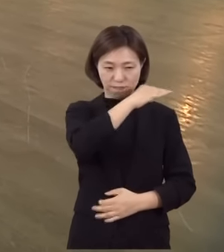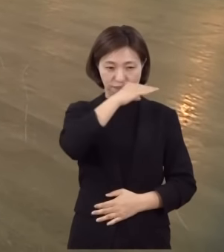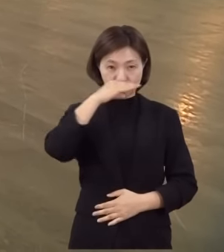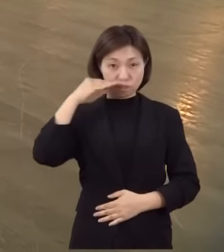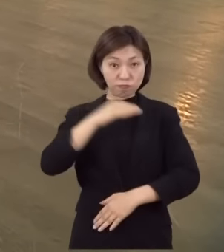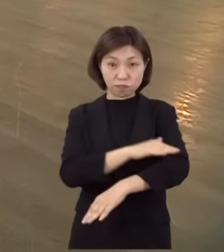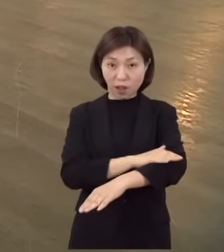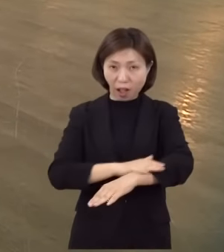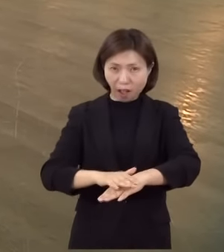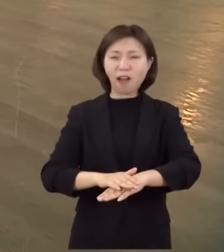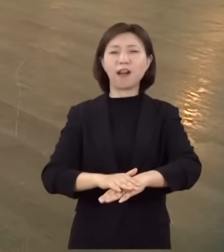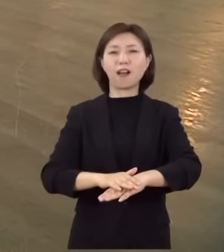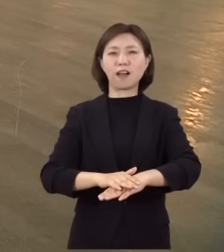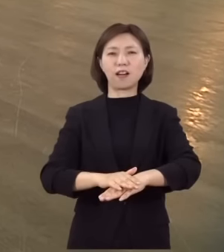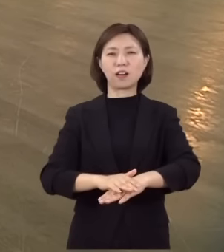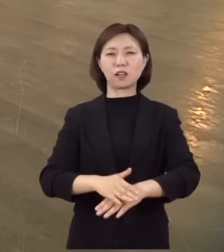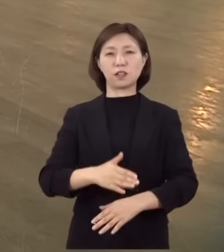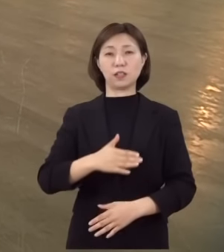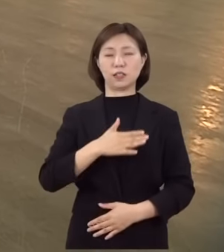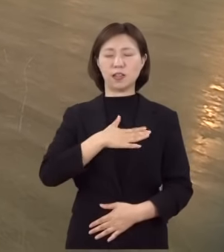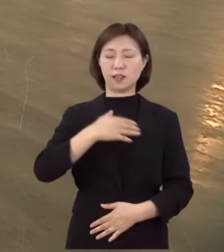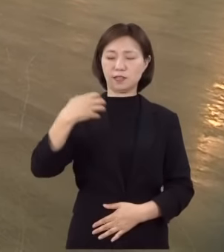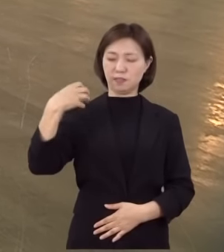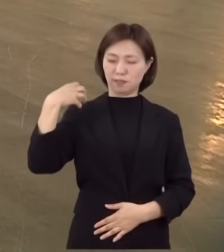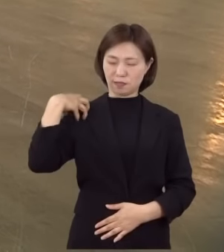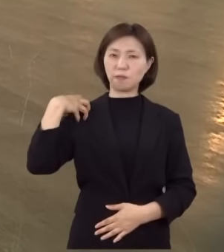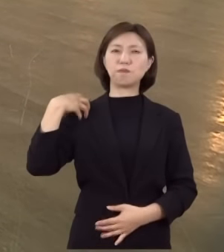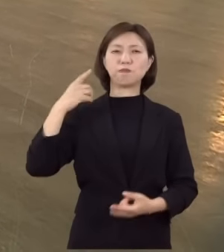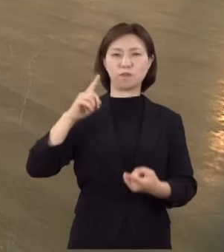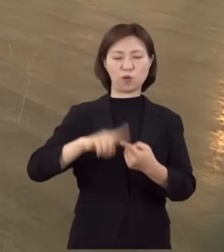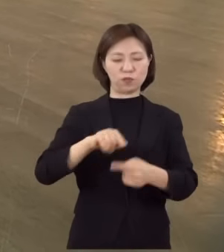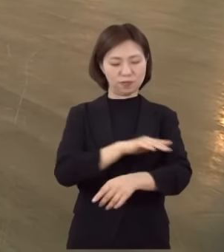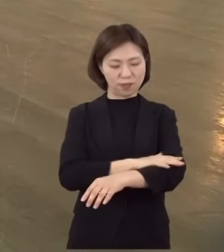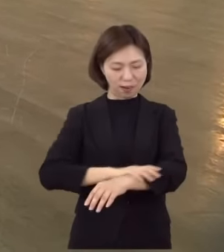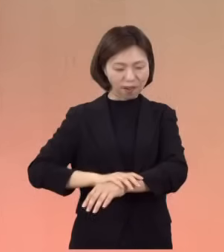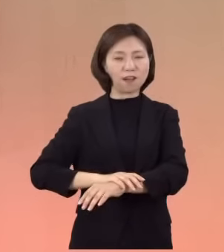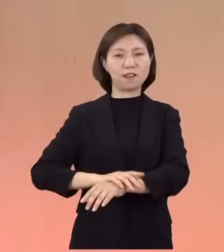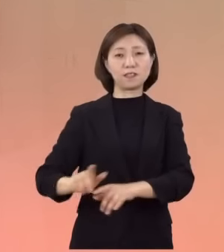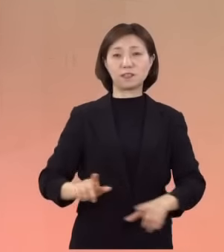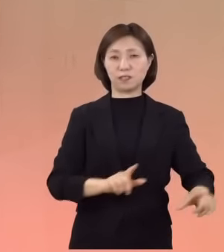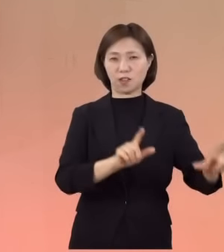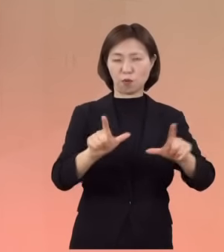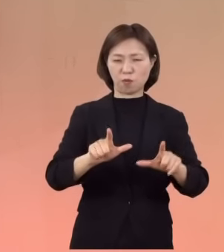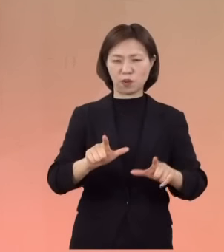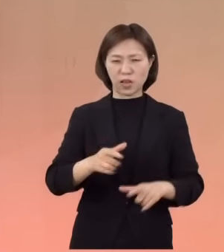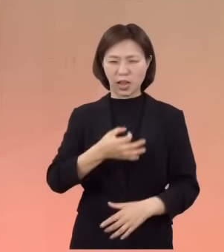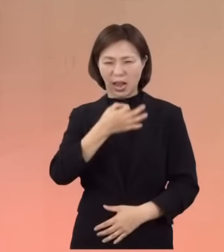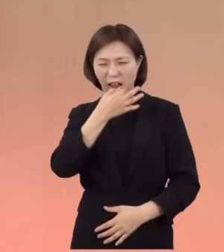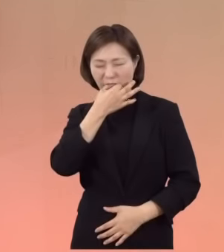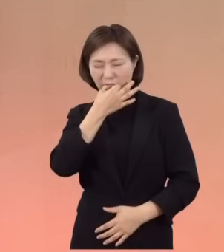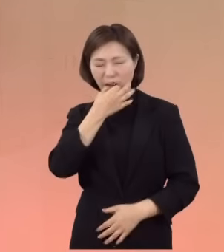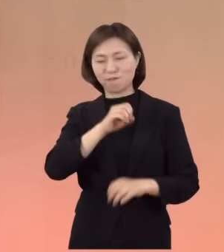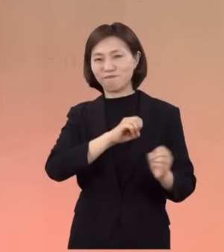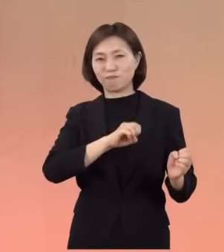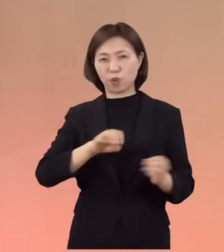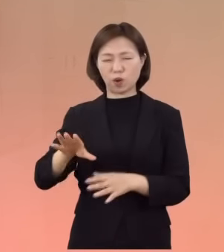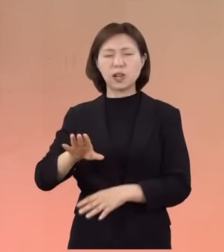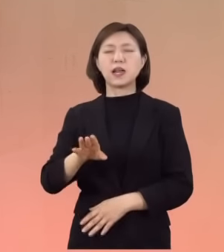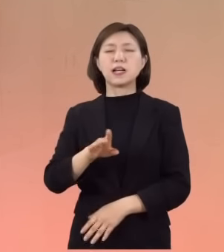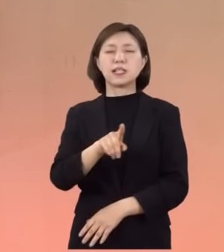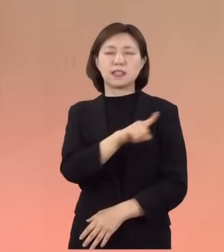잘 지키며 자신의 직분을 타하고 삿됨을 버리고